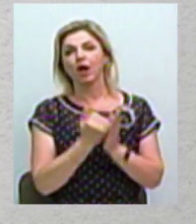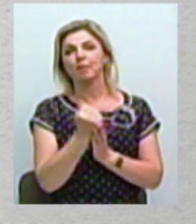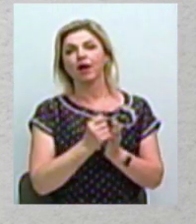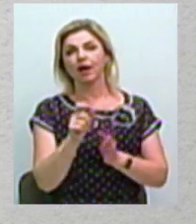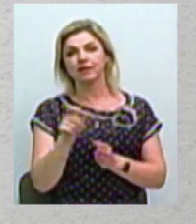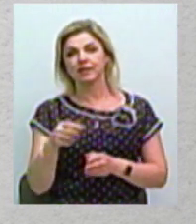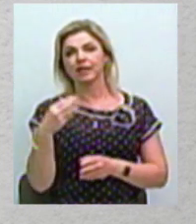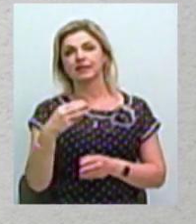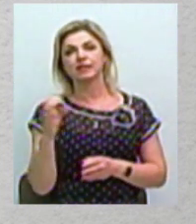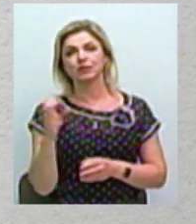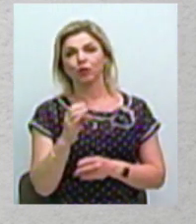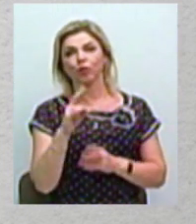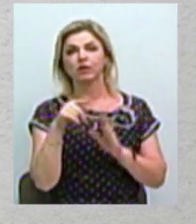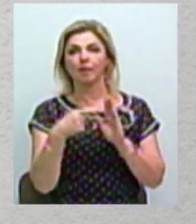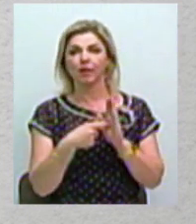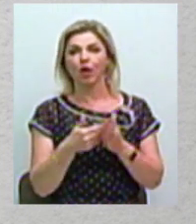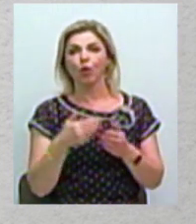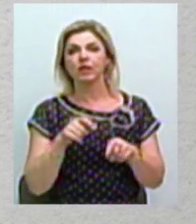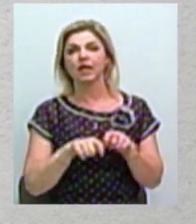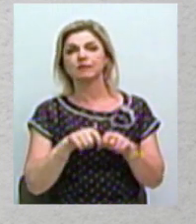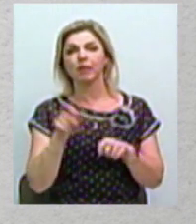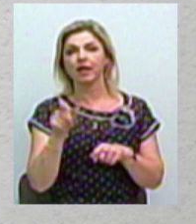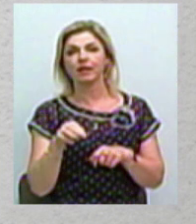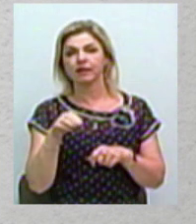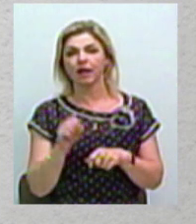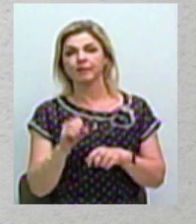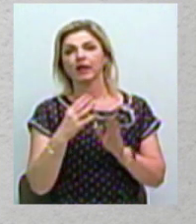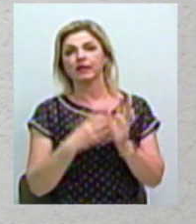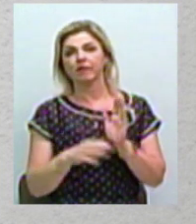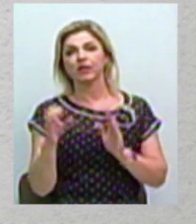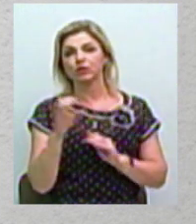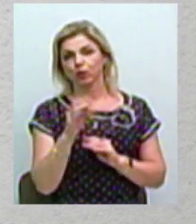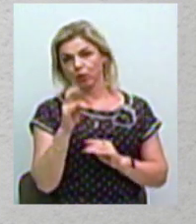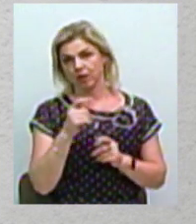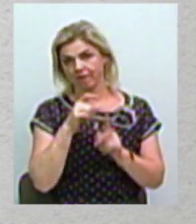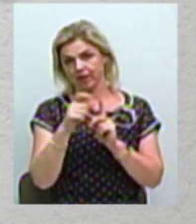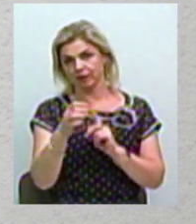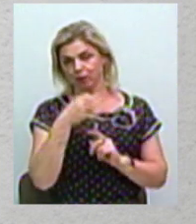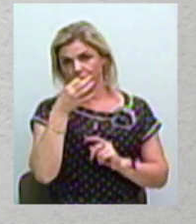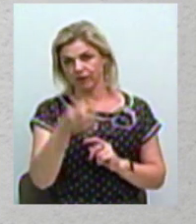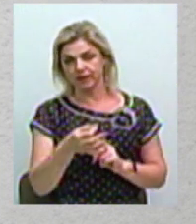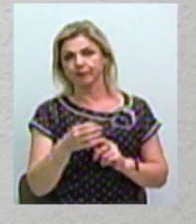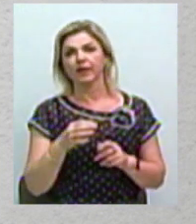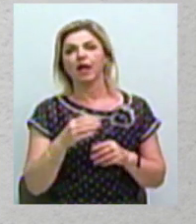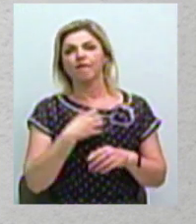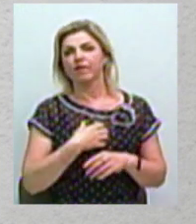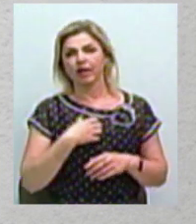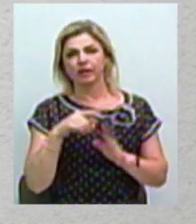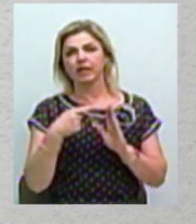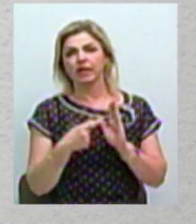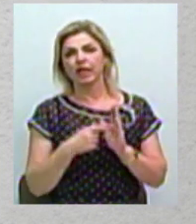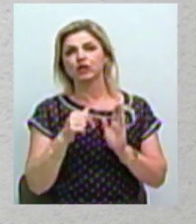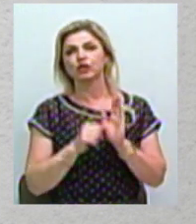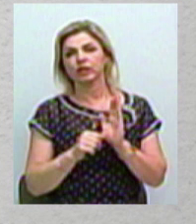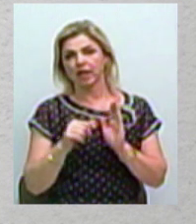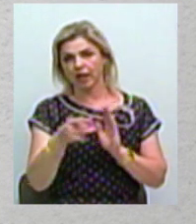30 секунд на запитання від експерта, 90 секунд на відповідь. Виклики регіону, 60 секунд